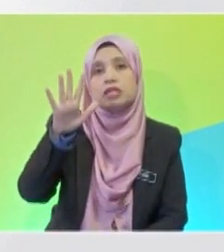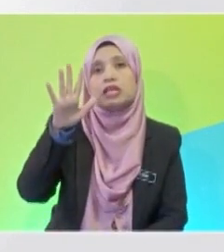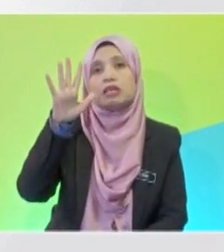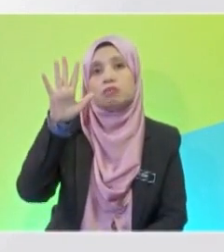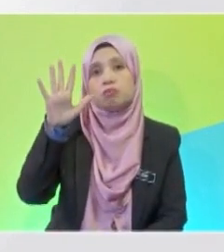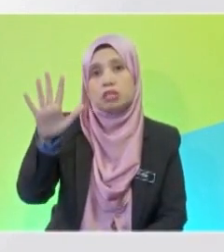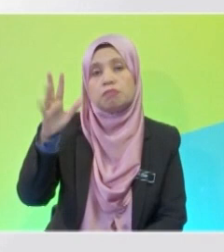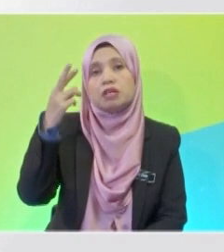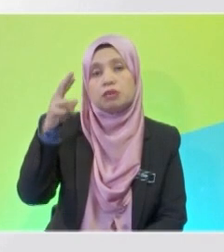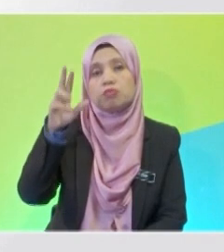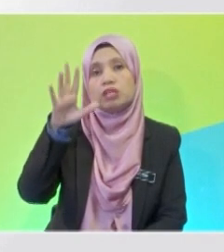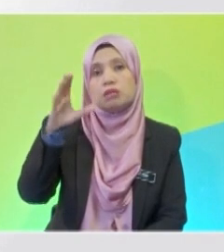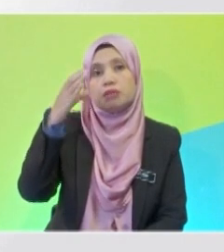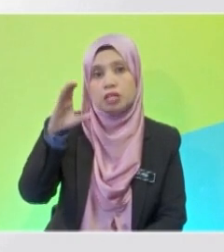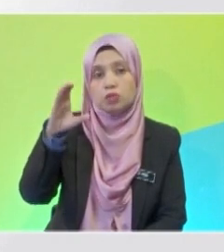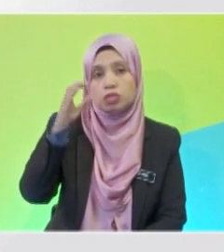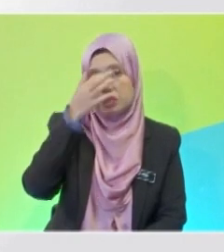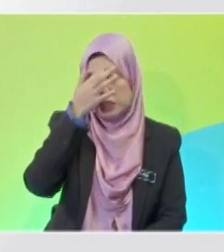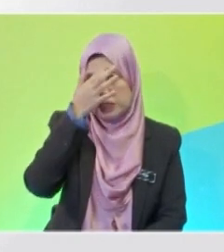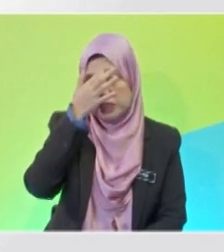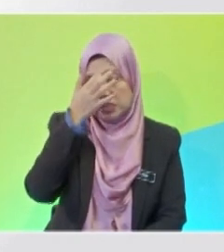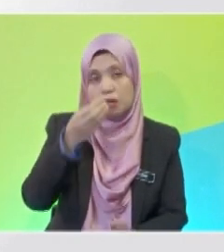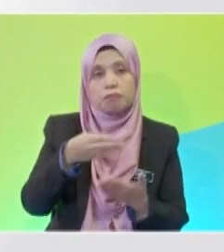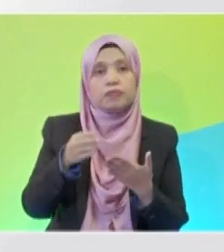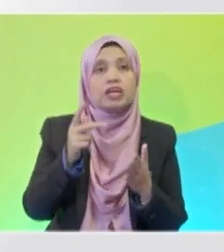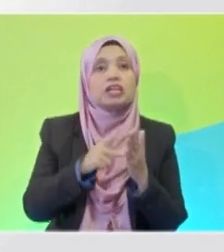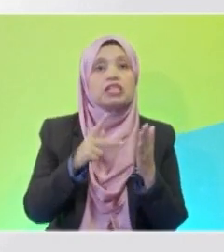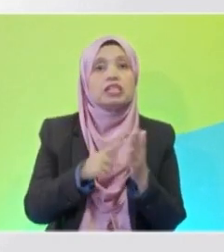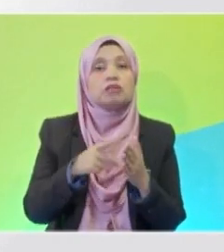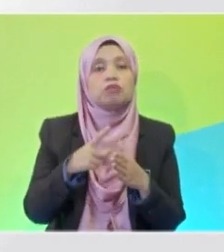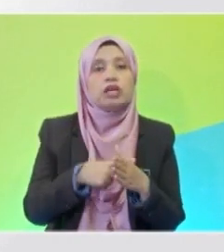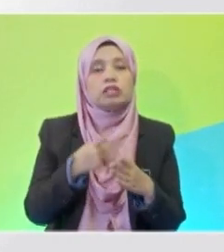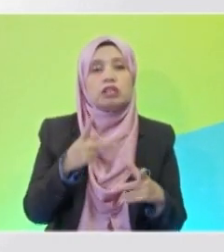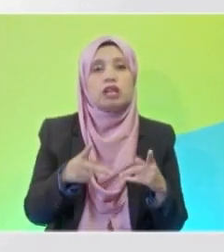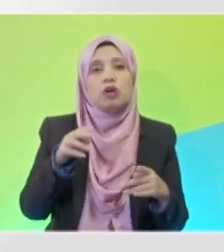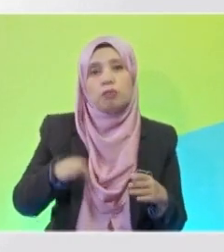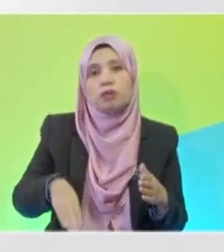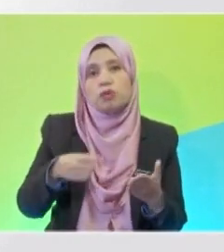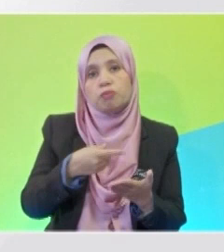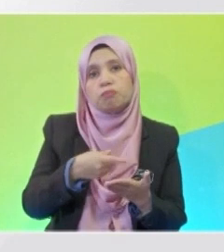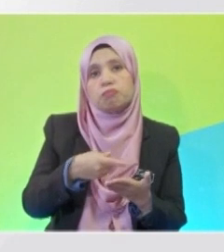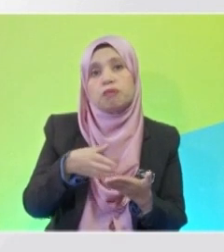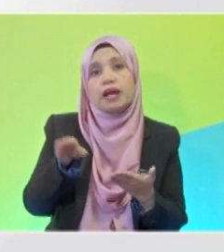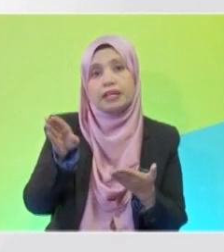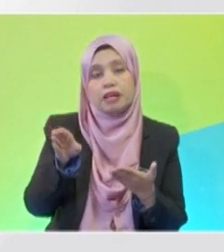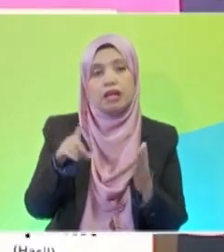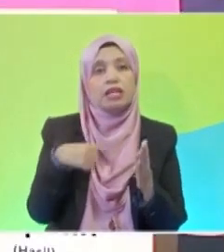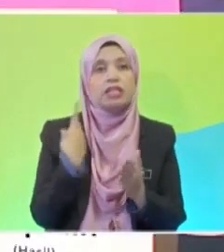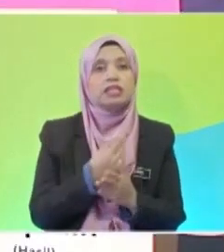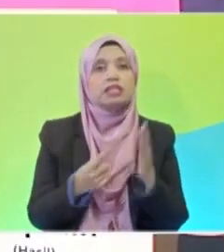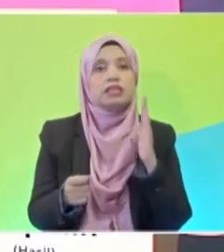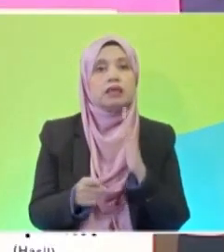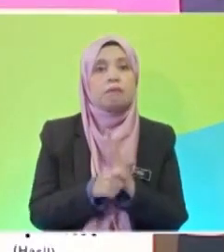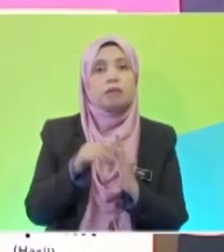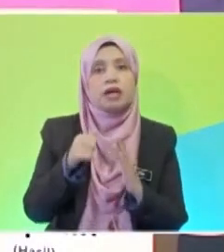RM5,500. Dari di sini kita tak kira bulan Nisa, kita akan lihat sekiranya belum bayar, baik, kita tambah yang telah